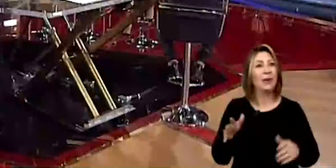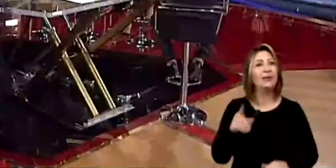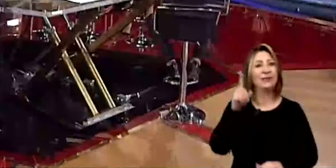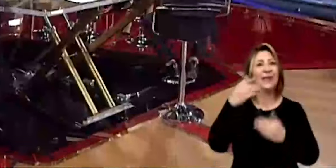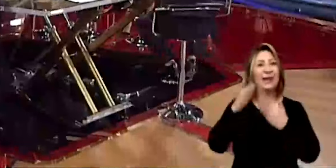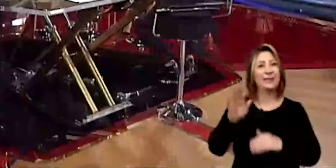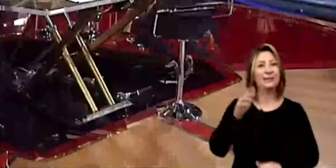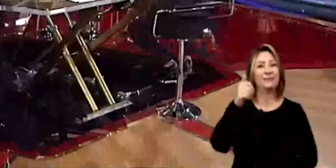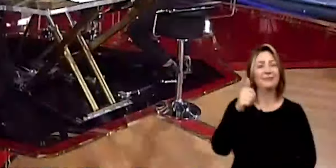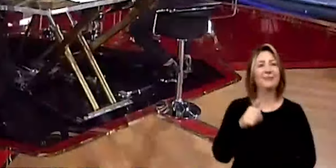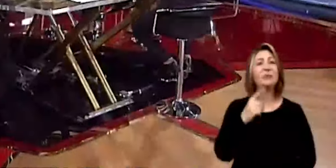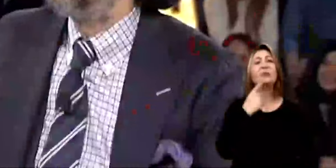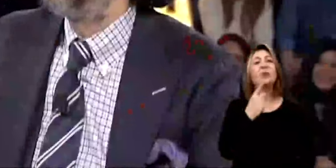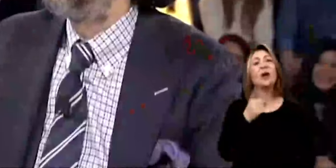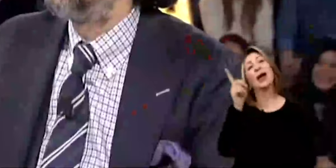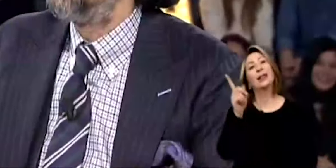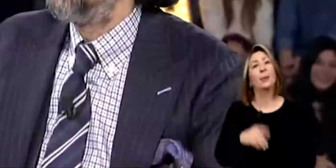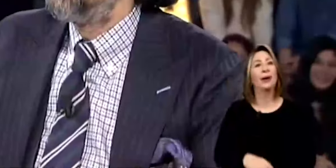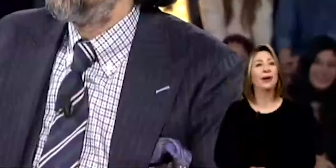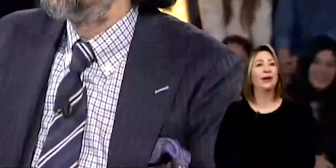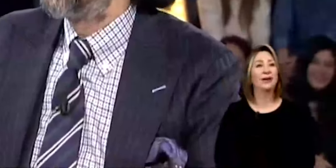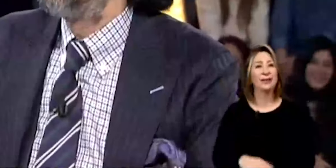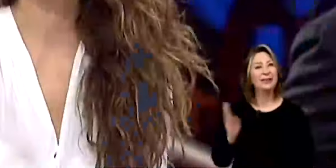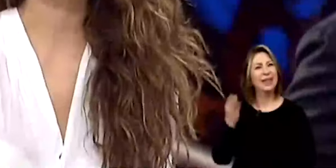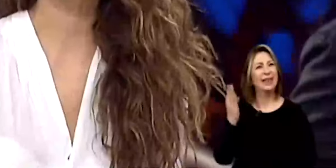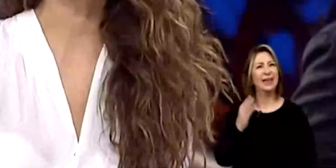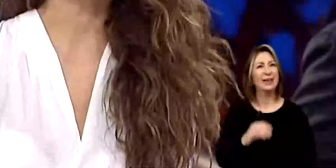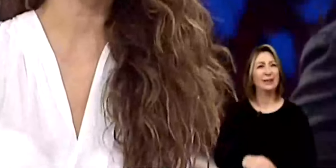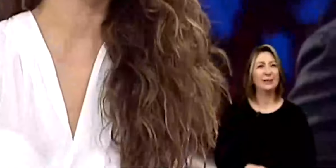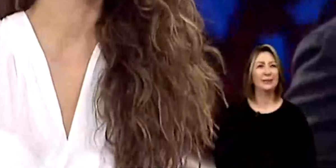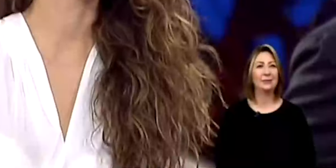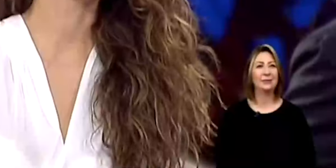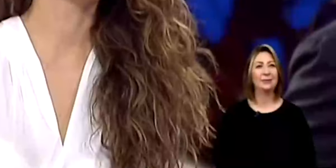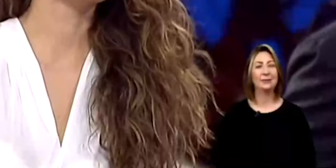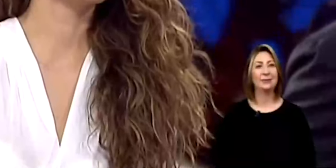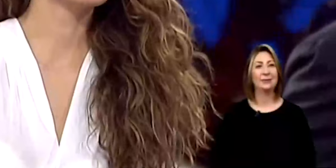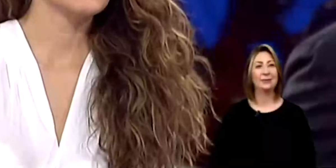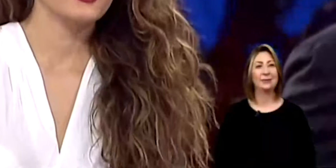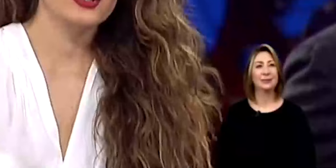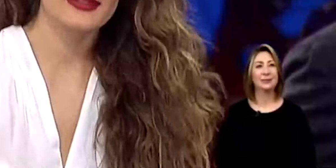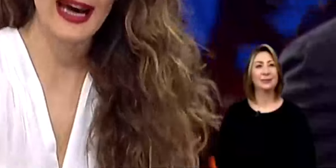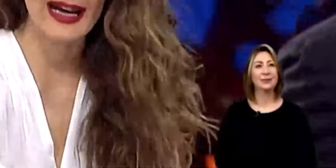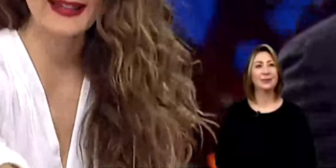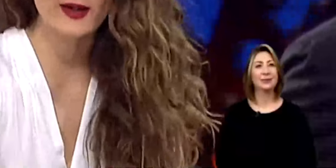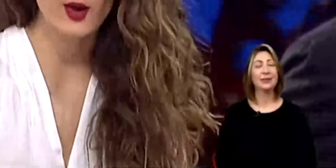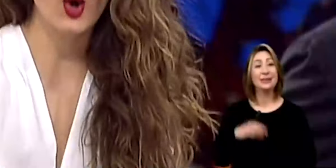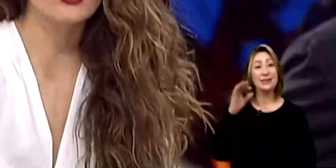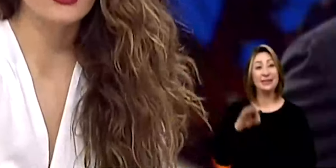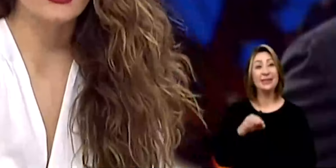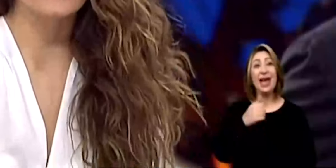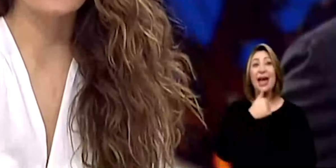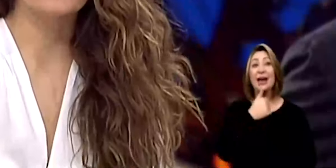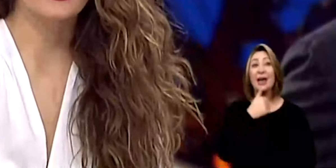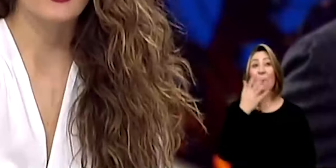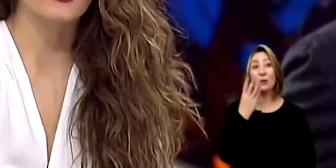siz ayrıldınız. Peki söyle o adama. Sallayı. Sallayı. Salla gitsin. Şimdi erkek